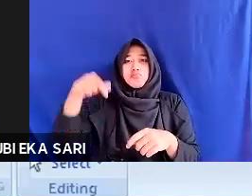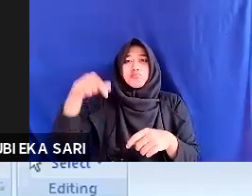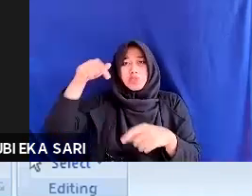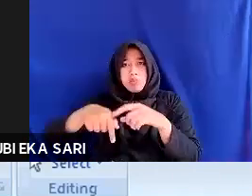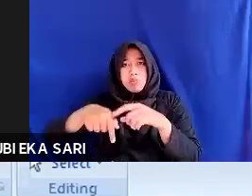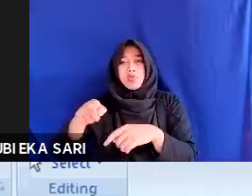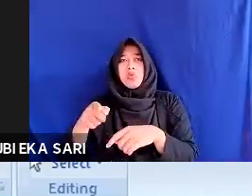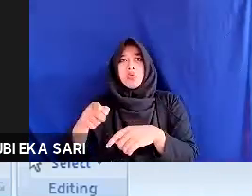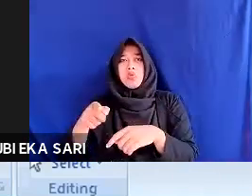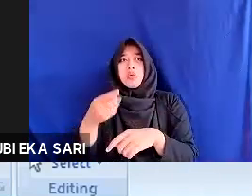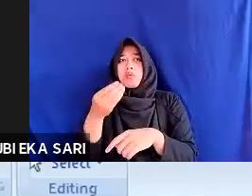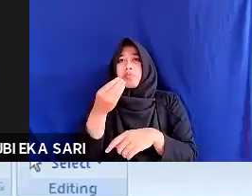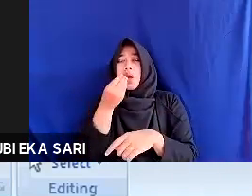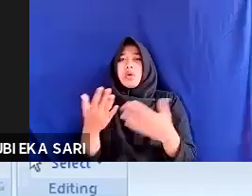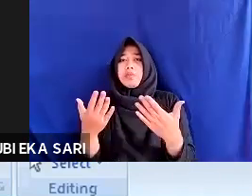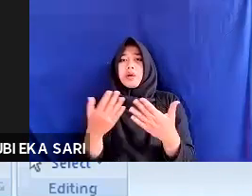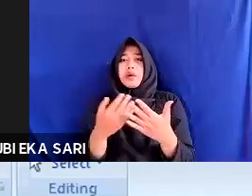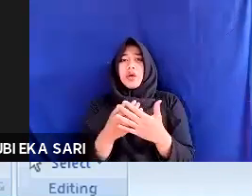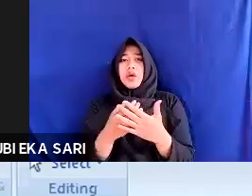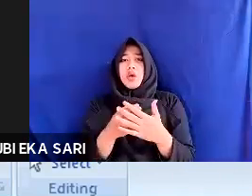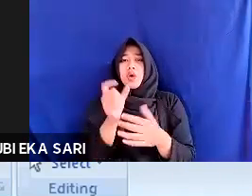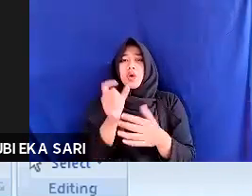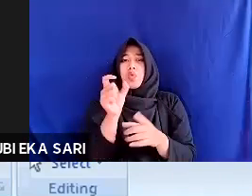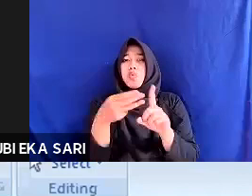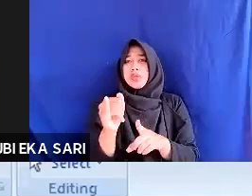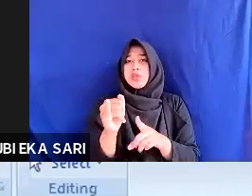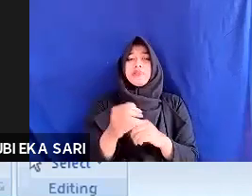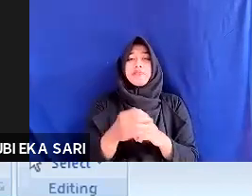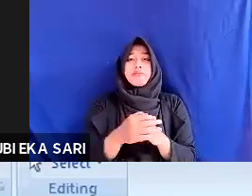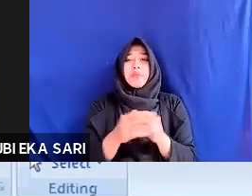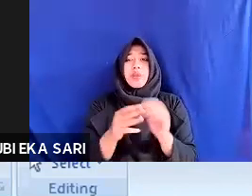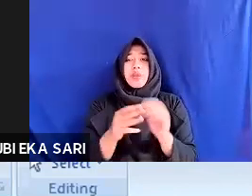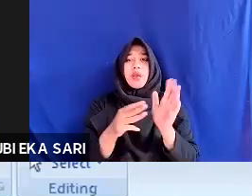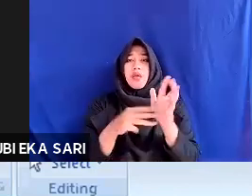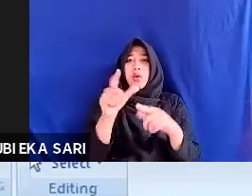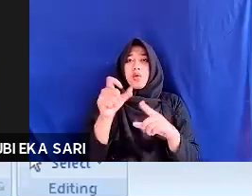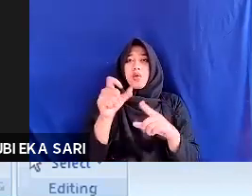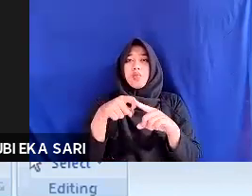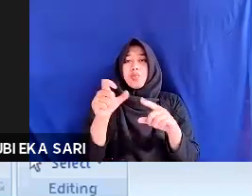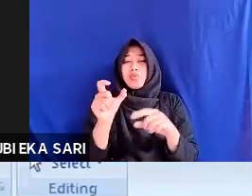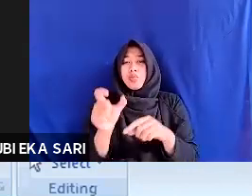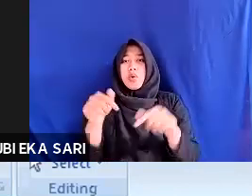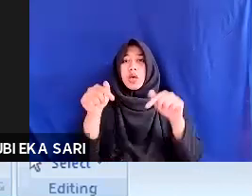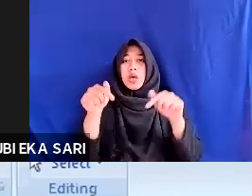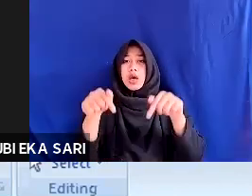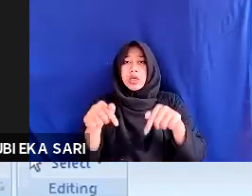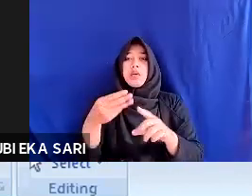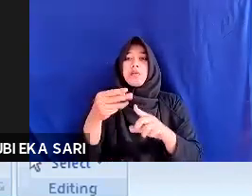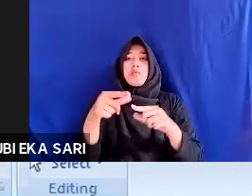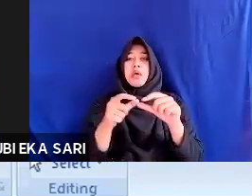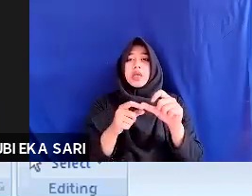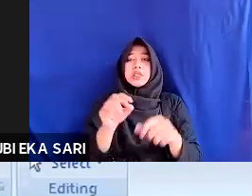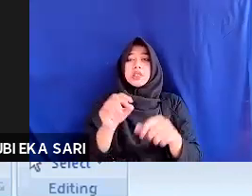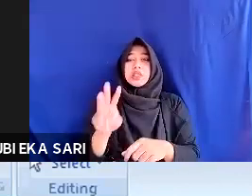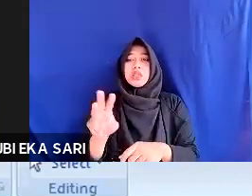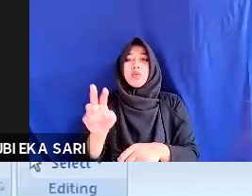ubi. Maluku hari ini juga beras, 32. Sulawesi Tenggara sekian. Jawa Timur yang paling tinggi, 516. Jawa